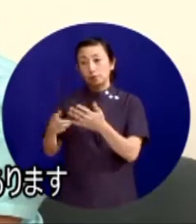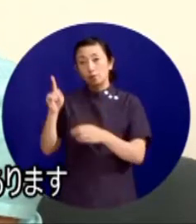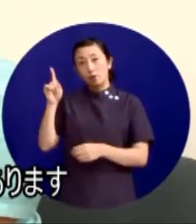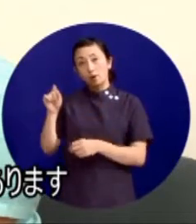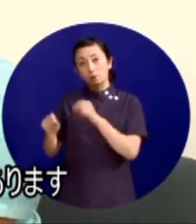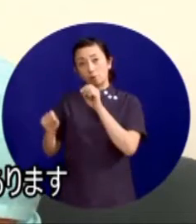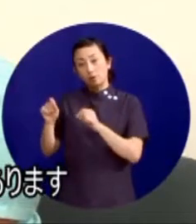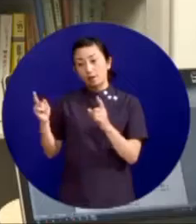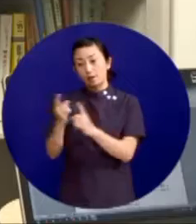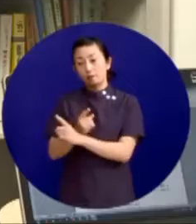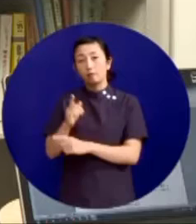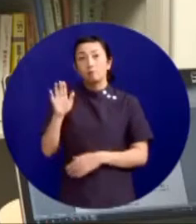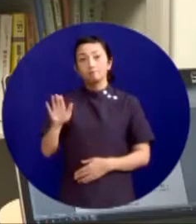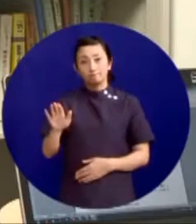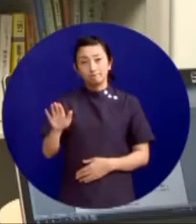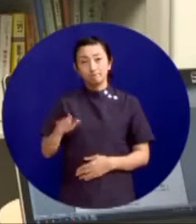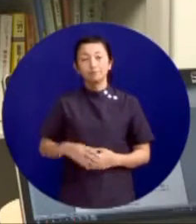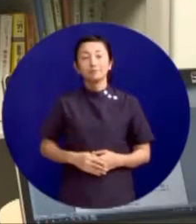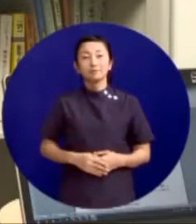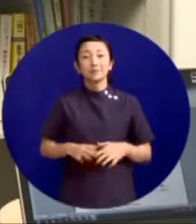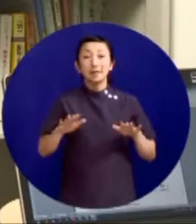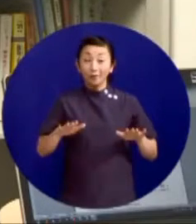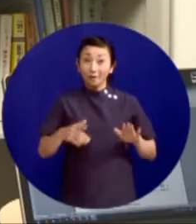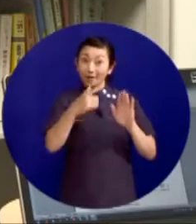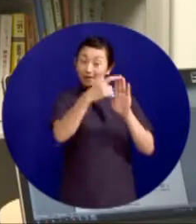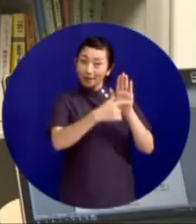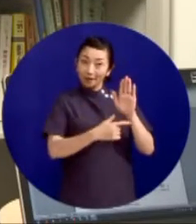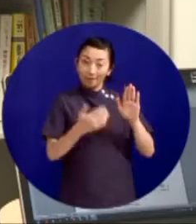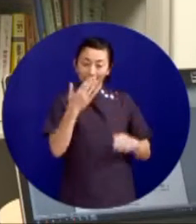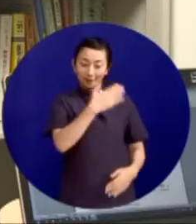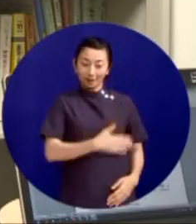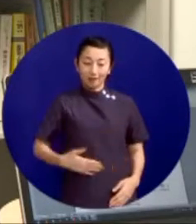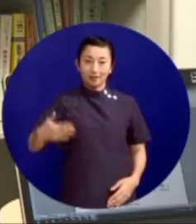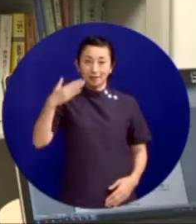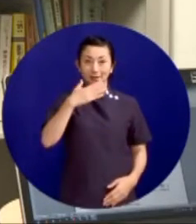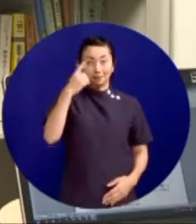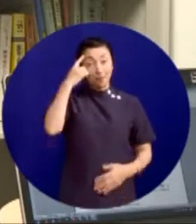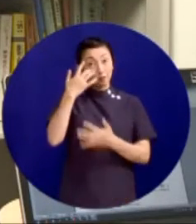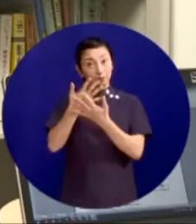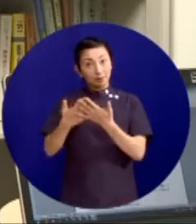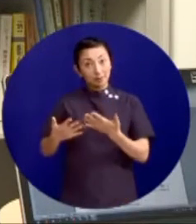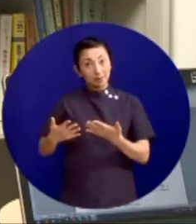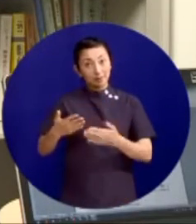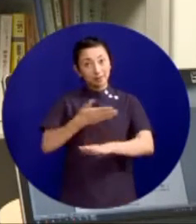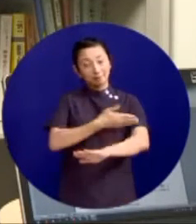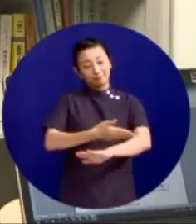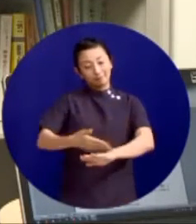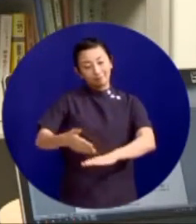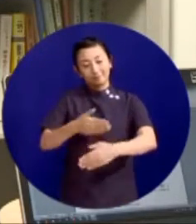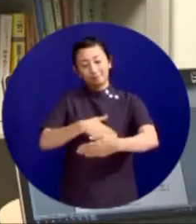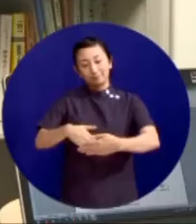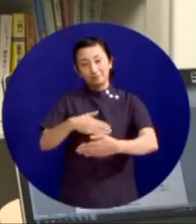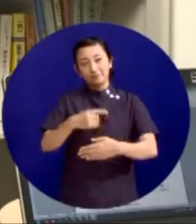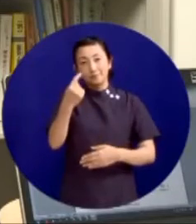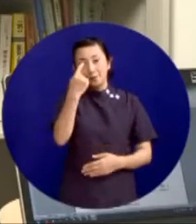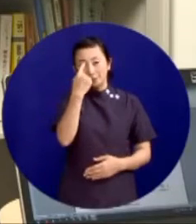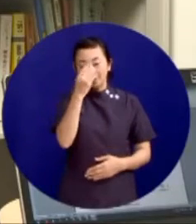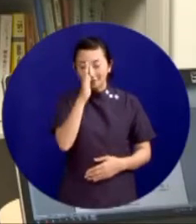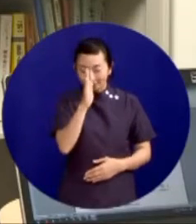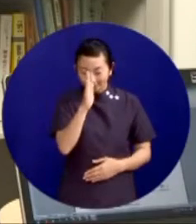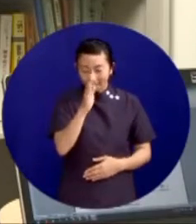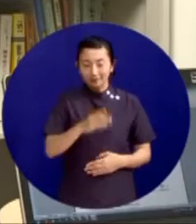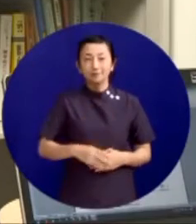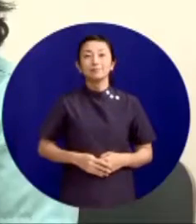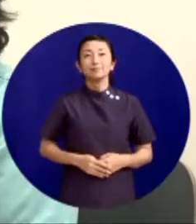。 では今回のテーマである全身麻酔についてなんですが、実際にはどのようにして行われるんでしょう